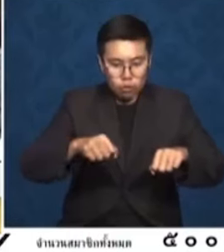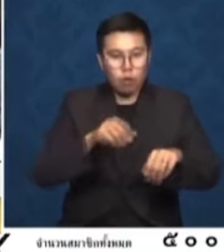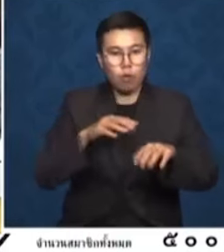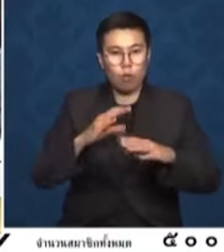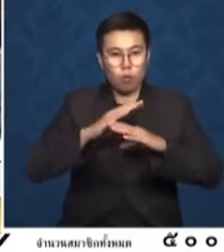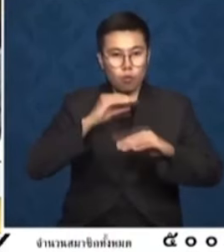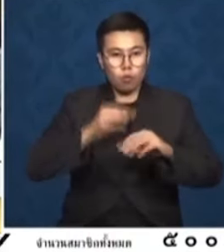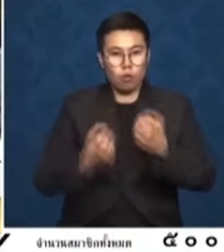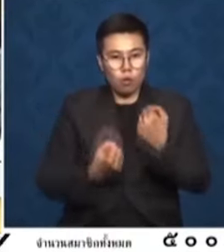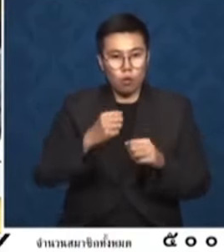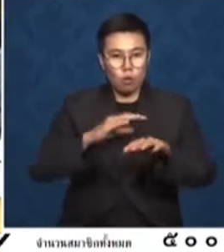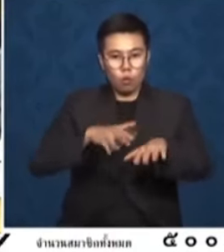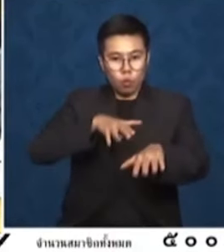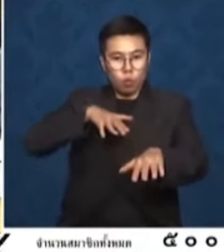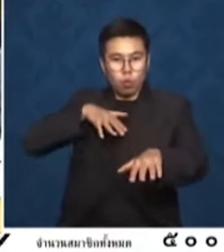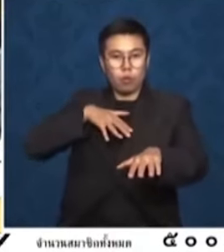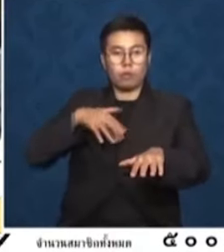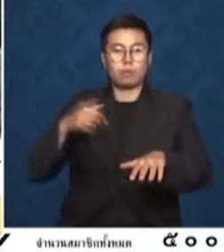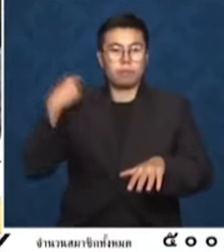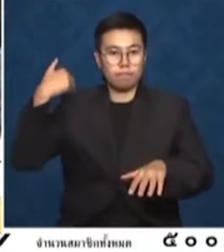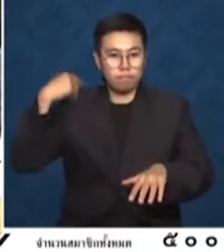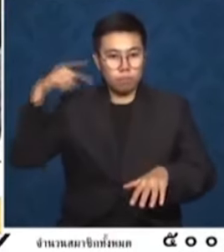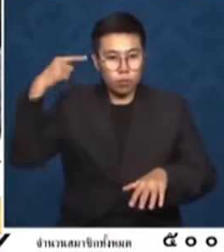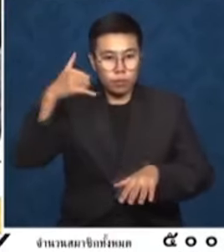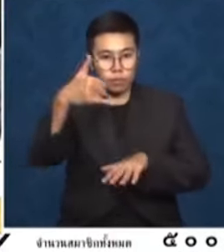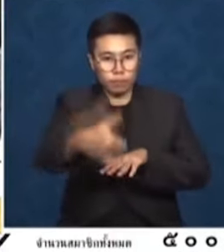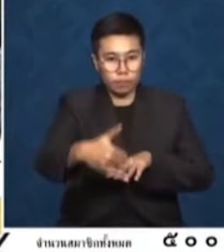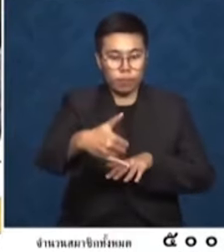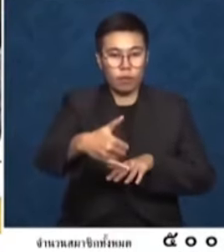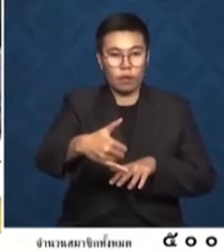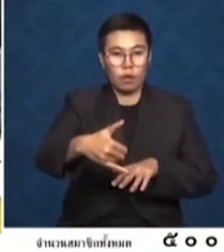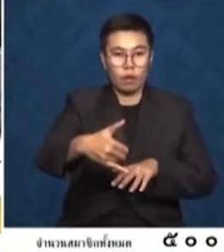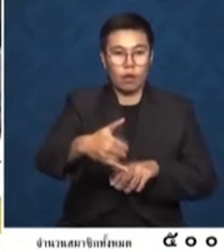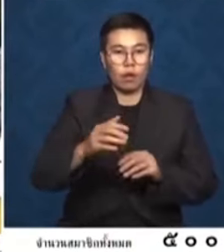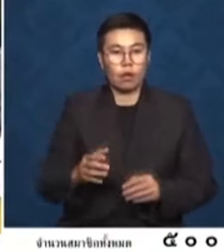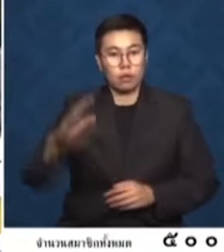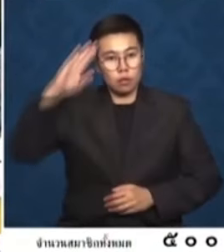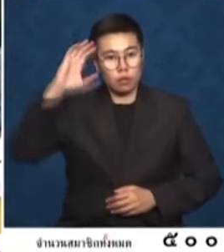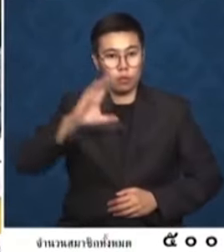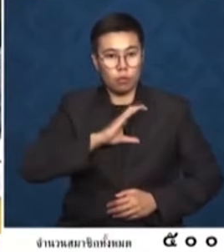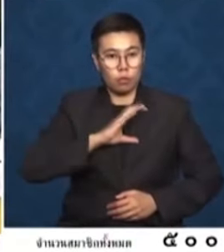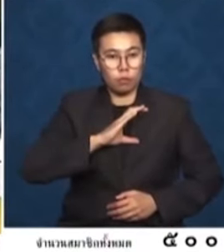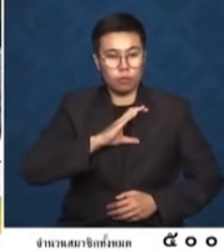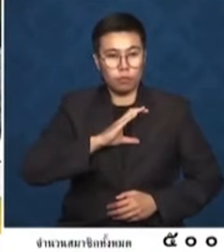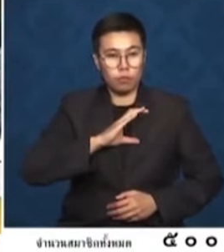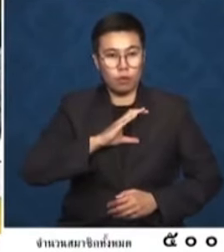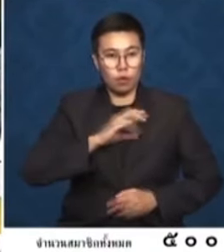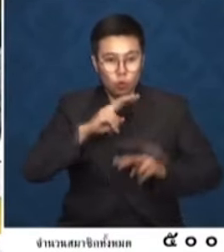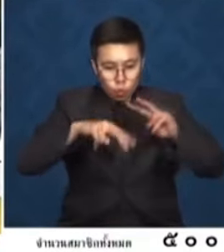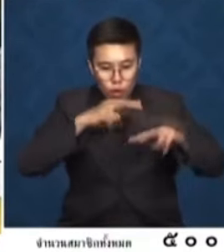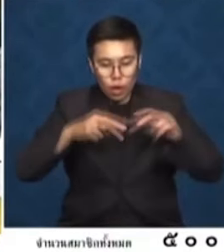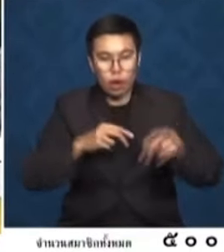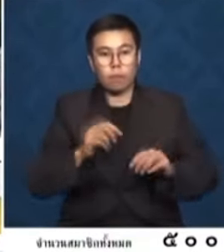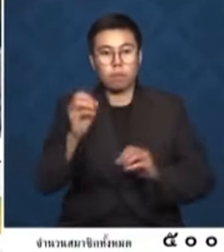ครับสิ่งที่เกิดขึ้นครับเจ้าหน้าที่ที่อารักขาความปลอดภัยเนี่ยในประเทศที่มีความ